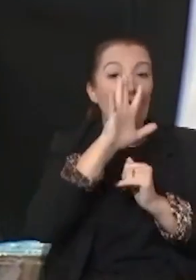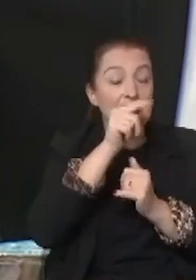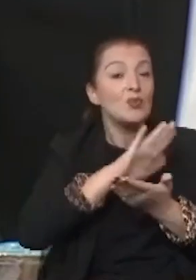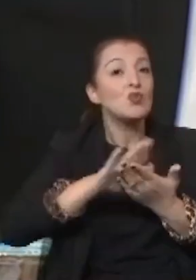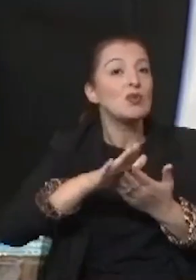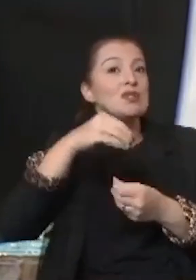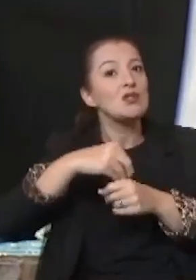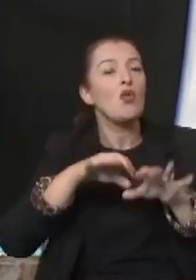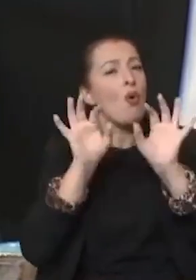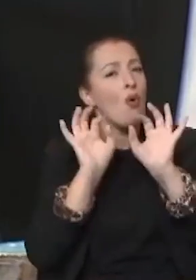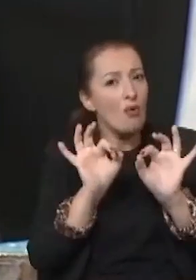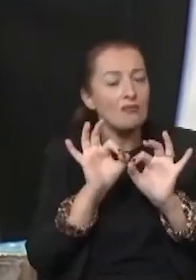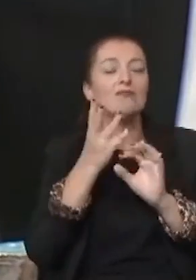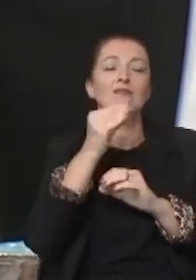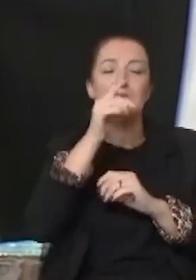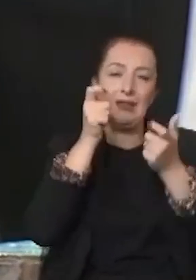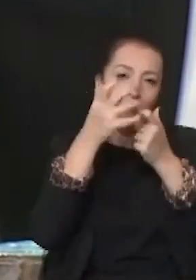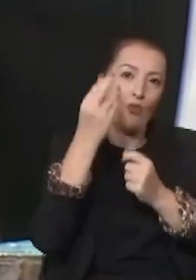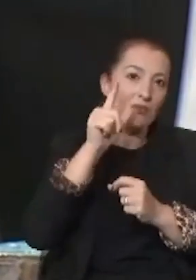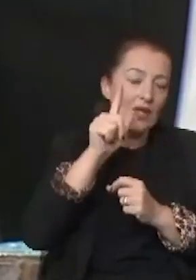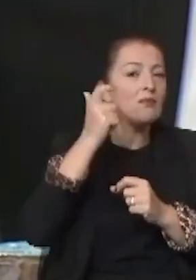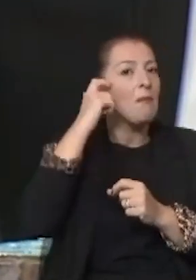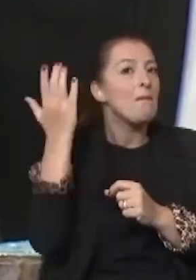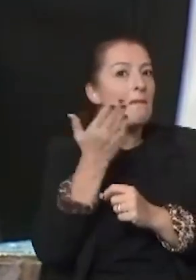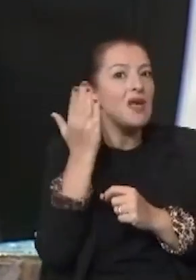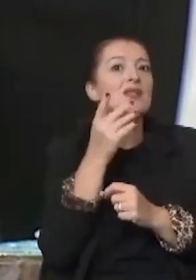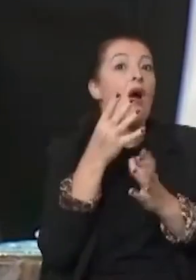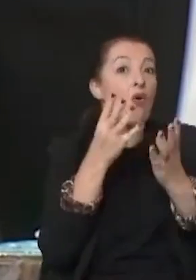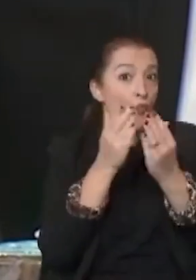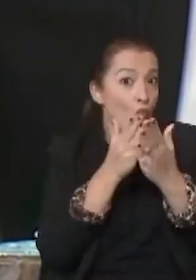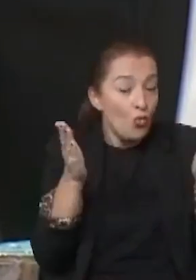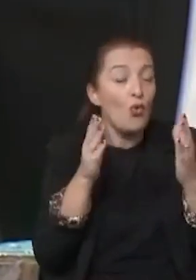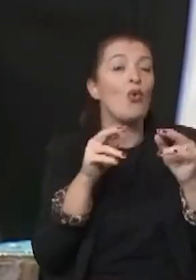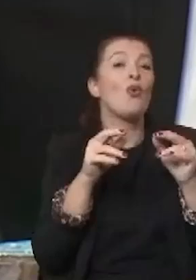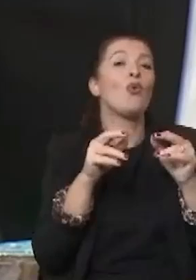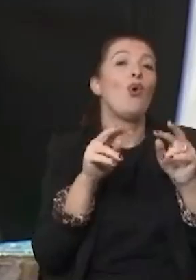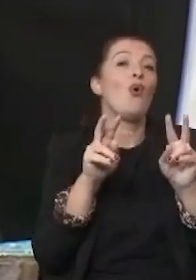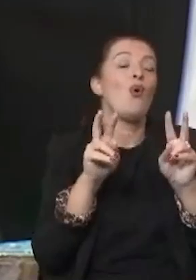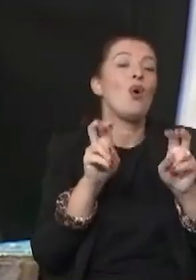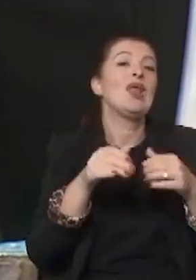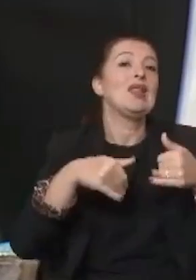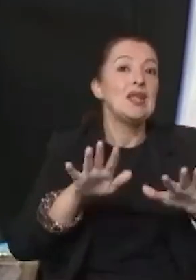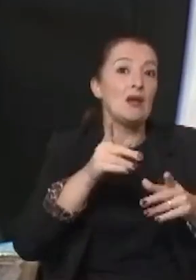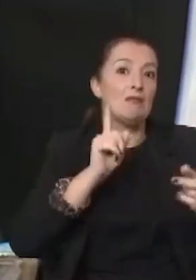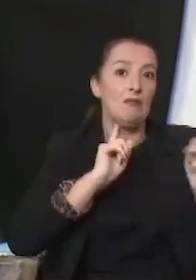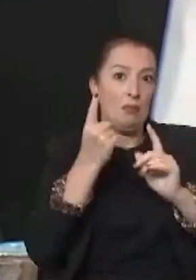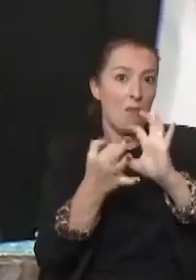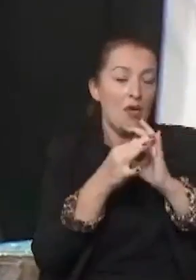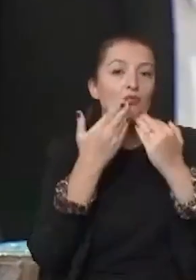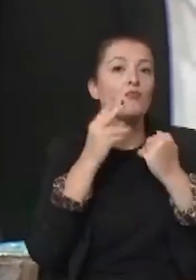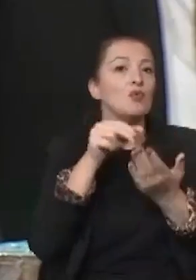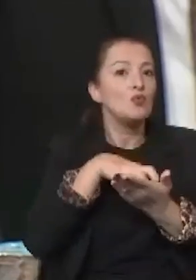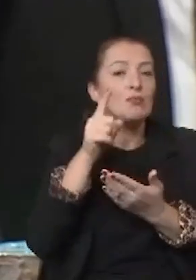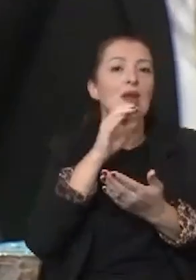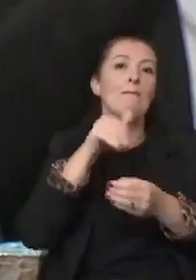için olabildiği kadar dikkatli oluruz. Ama mesele aslında o kadar da büyük mesele değildir. Hukuki bağlayıcılığı yoktur. Sonuçta bütçe bir